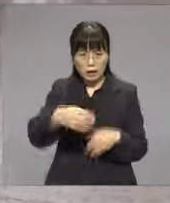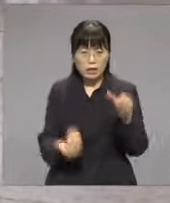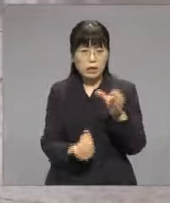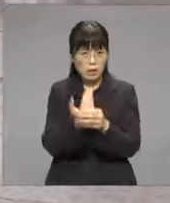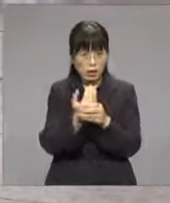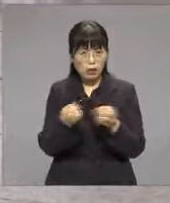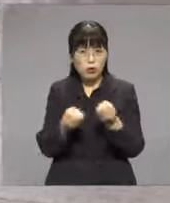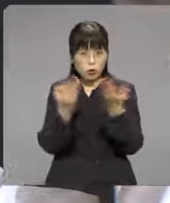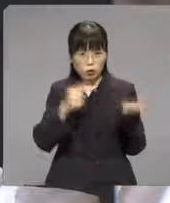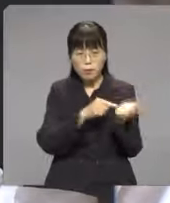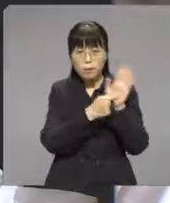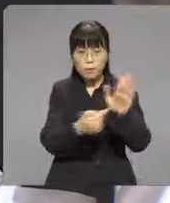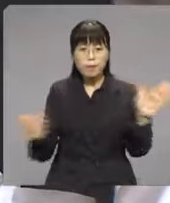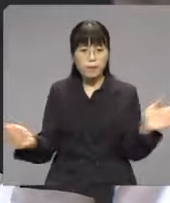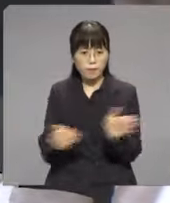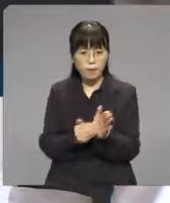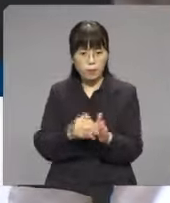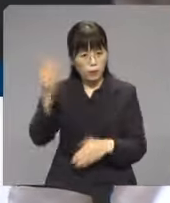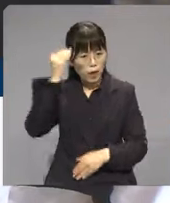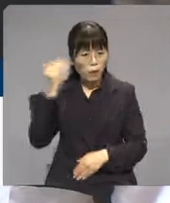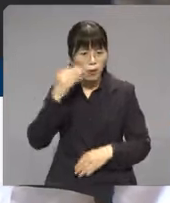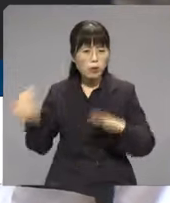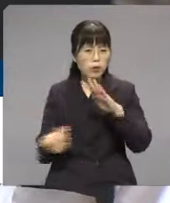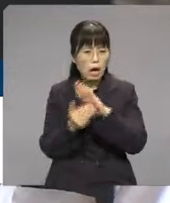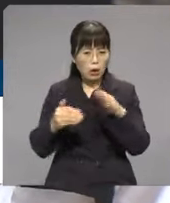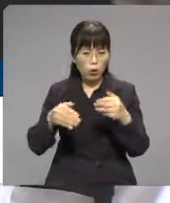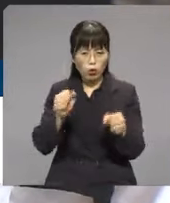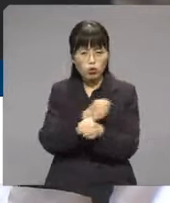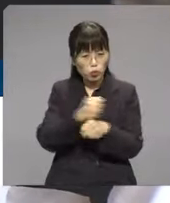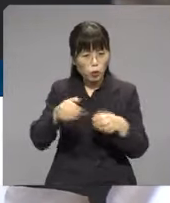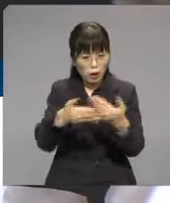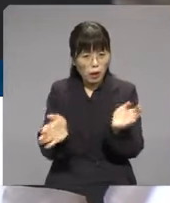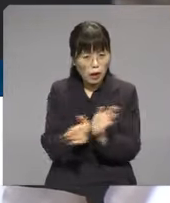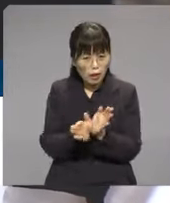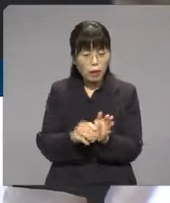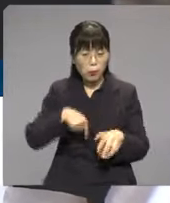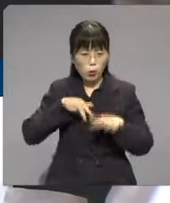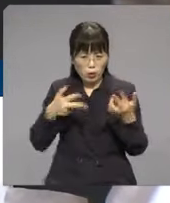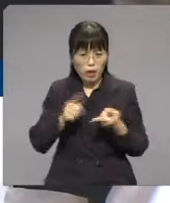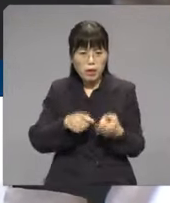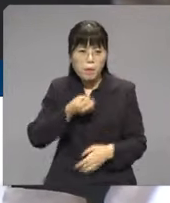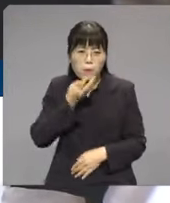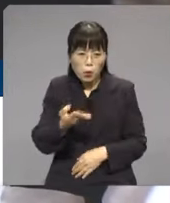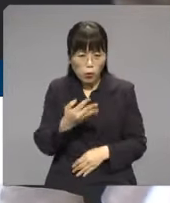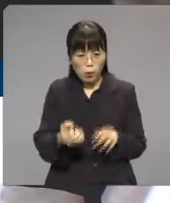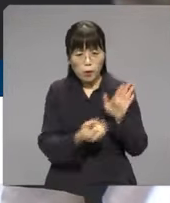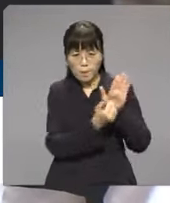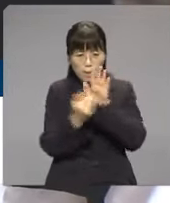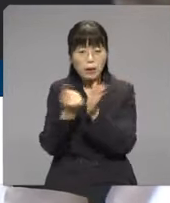터뜨렸다고 주장했습니다. 대한민국 최고학국 카르텔이 본인에 대한 폭로, 본인에 대한 고발을